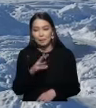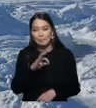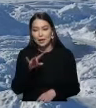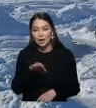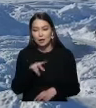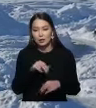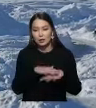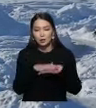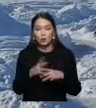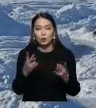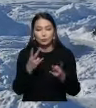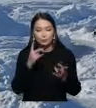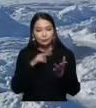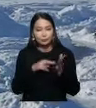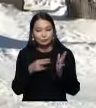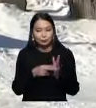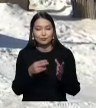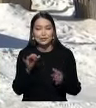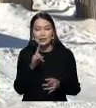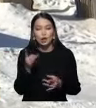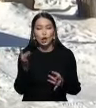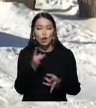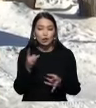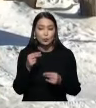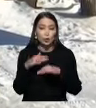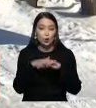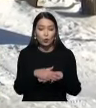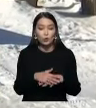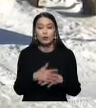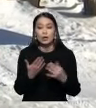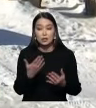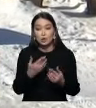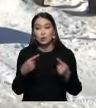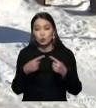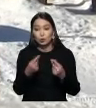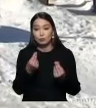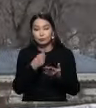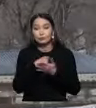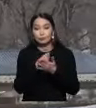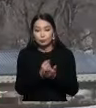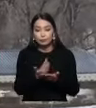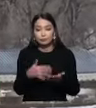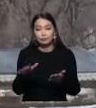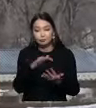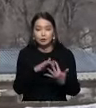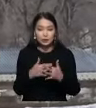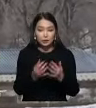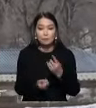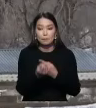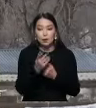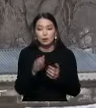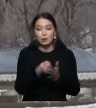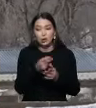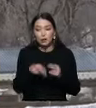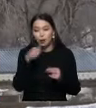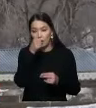строительство газопровода планируют запросить из республиканского бюджета. Если нужную сумму утвердят, то газ в домах сельчан появится уже к концу года, обещают в